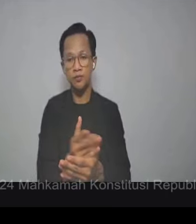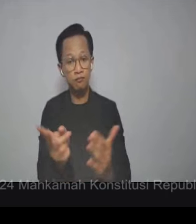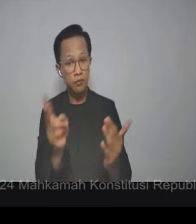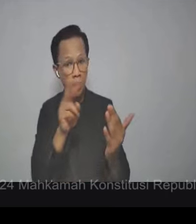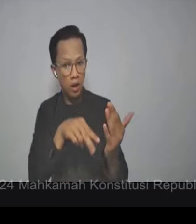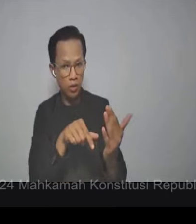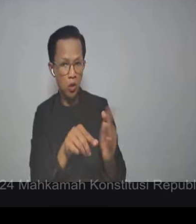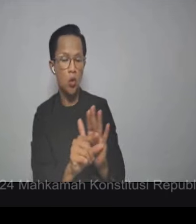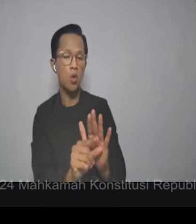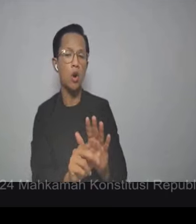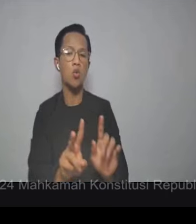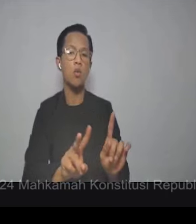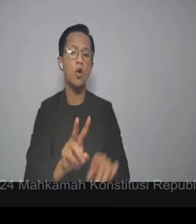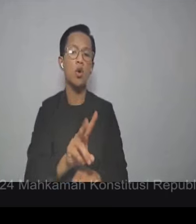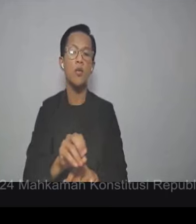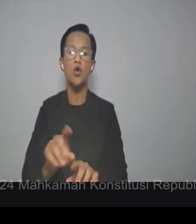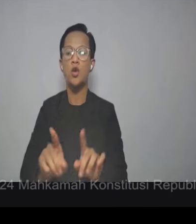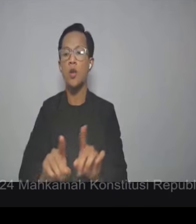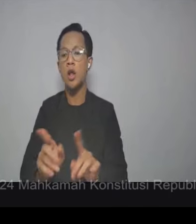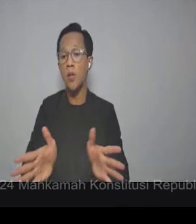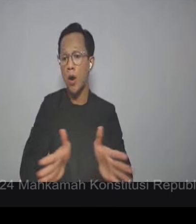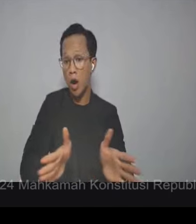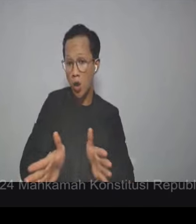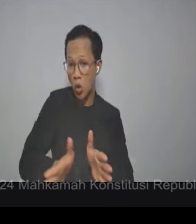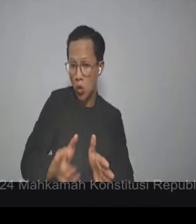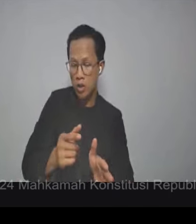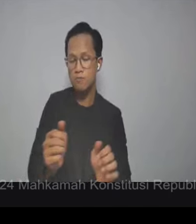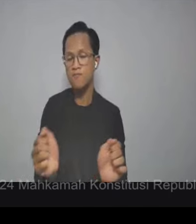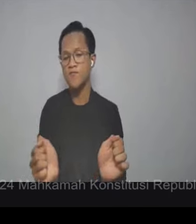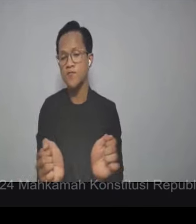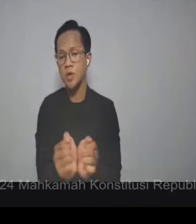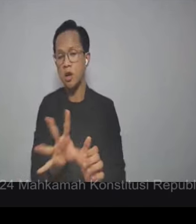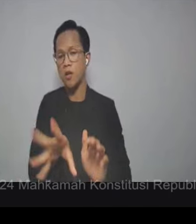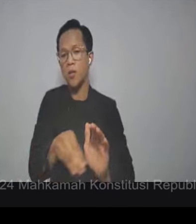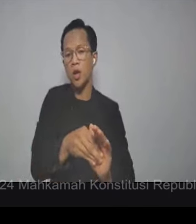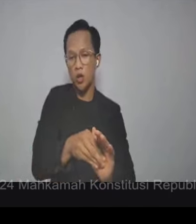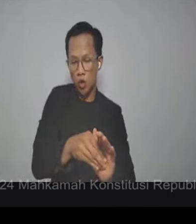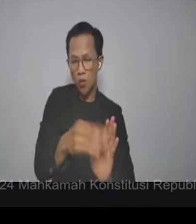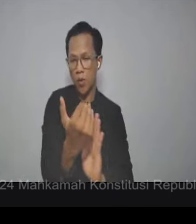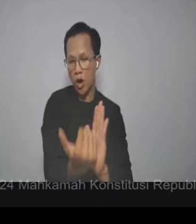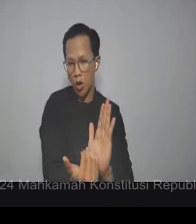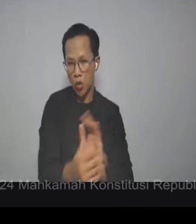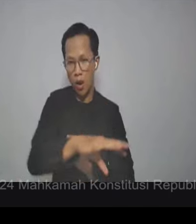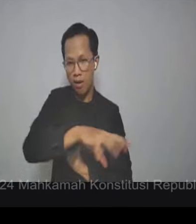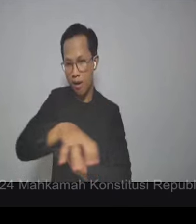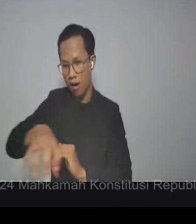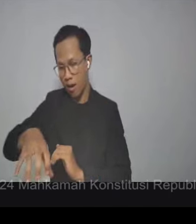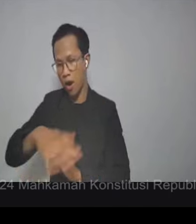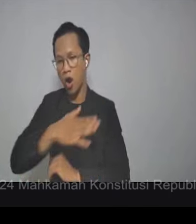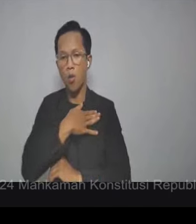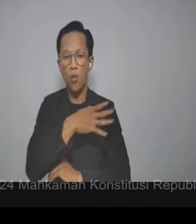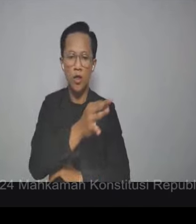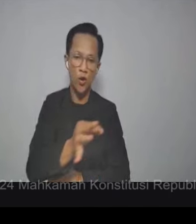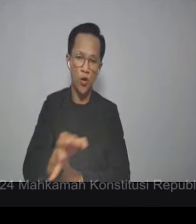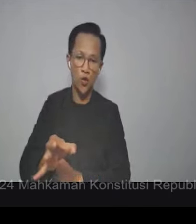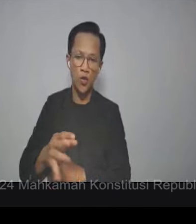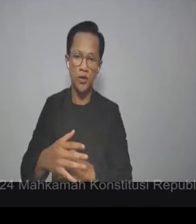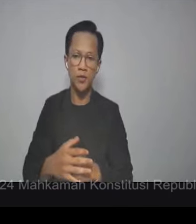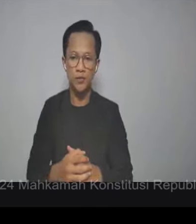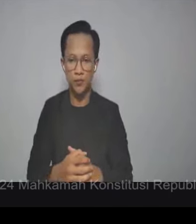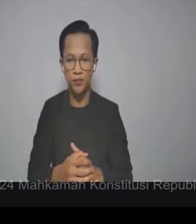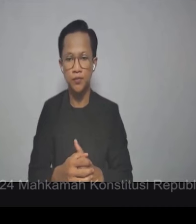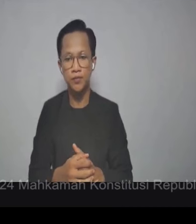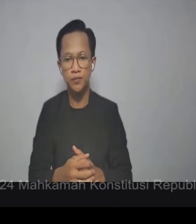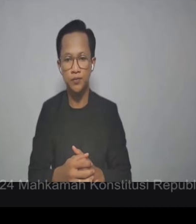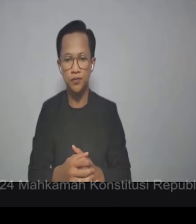2011 pengaturan mengenai ketentuan pidana hanya dimuat dalam undang-undang peraturan daerah provinsi dan peraturan daerah kabupaten kota PD pasal 15